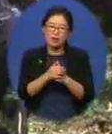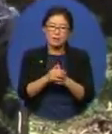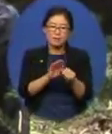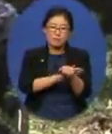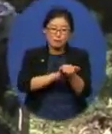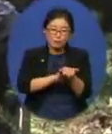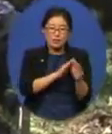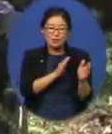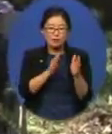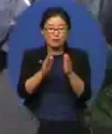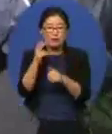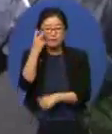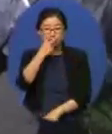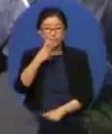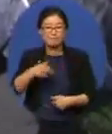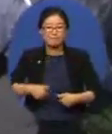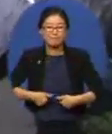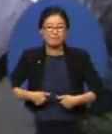겁니다.